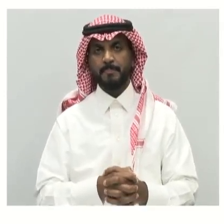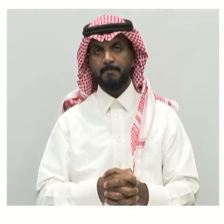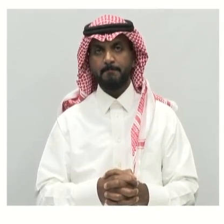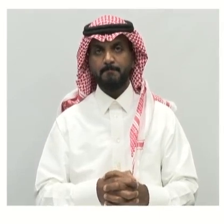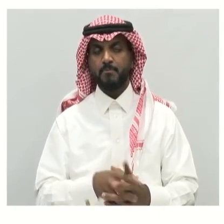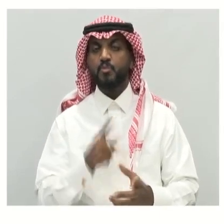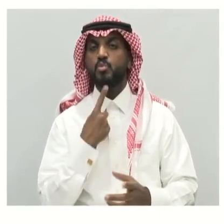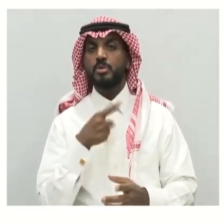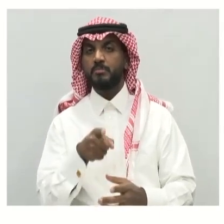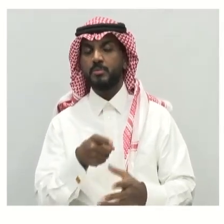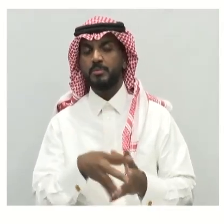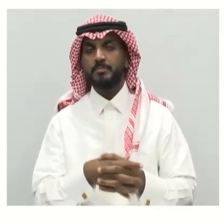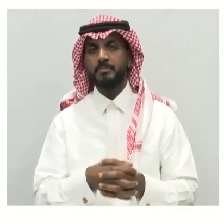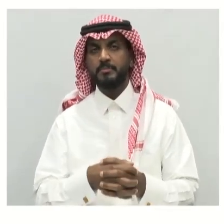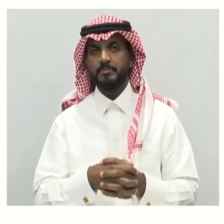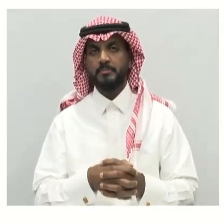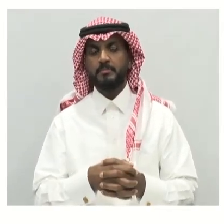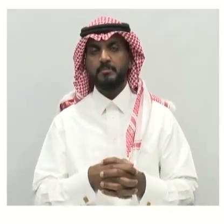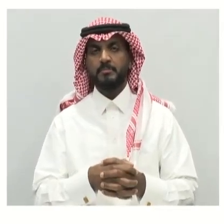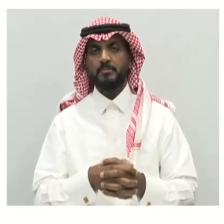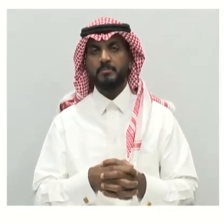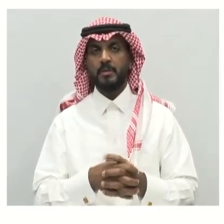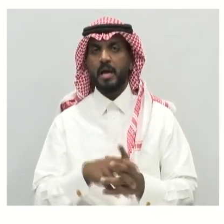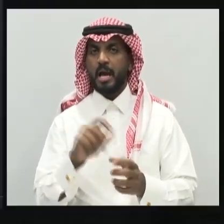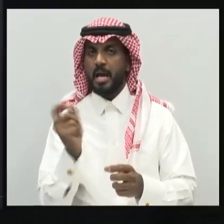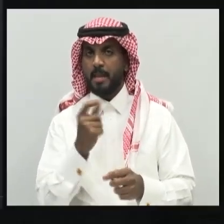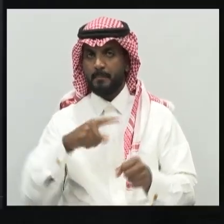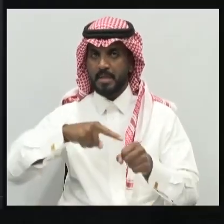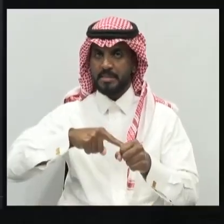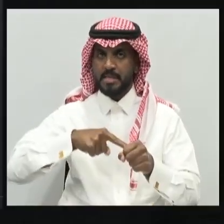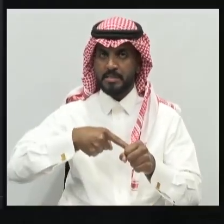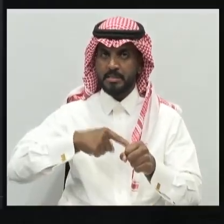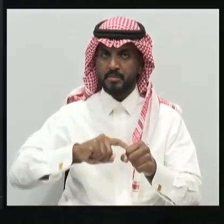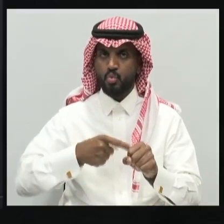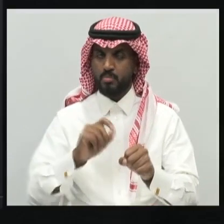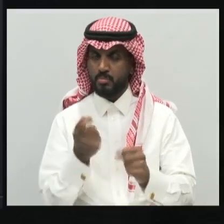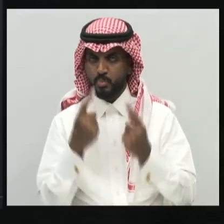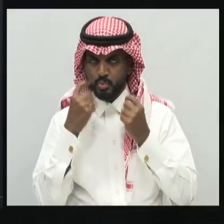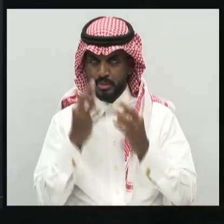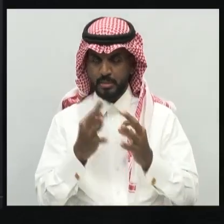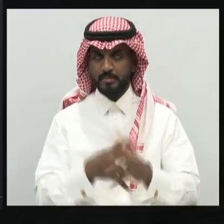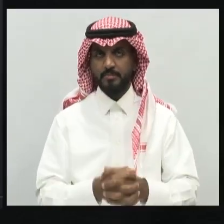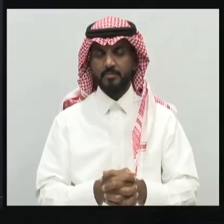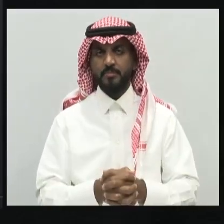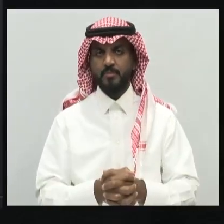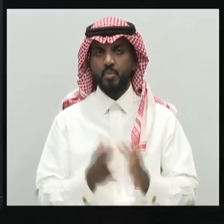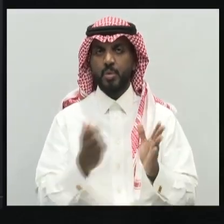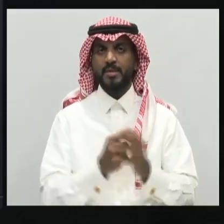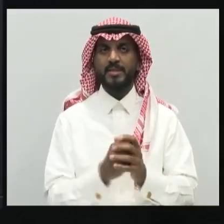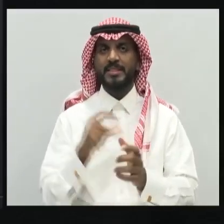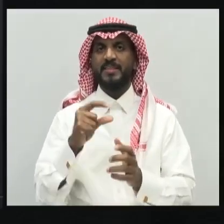اريد منكم ان تحضروا قلم الرصاص المبري وايضا